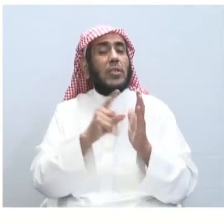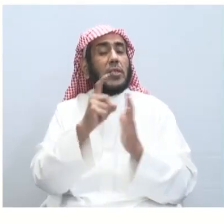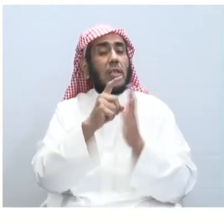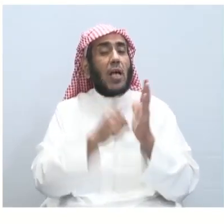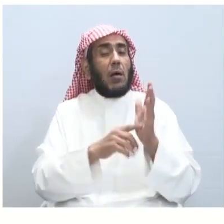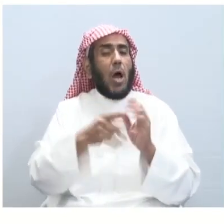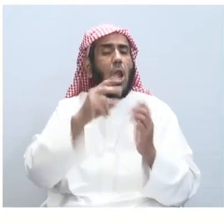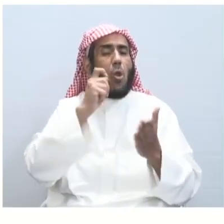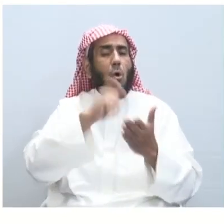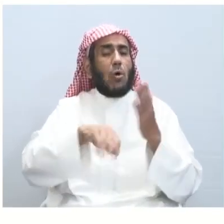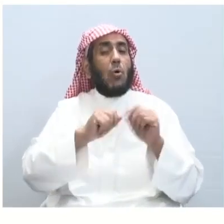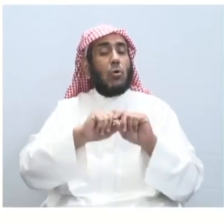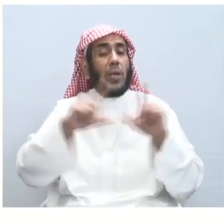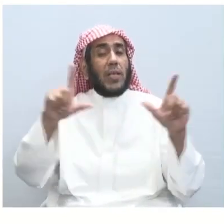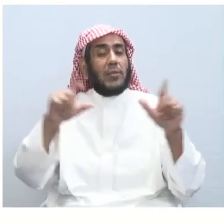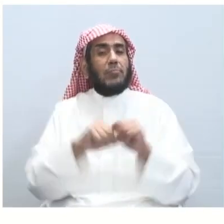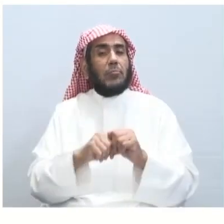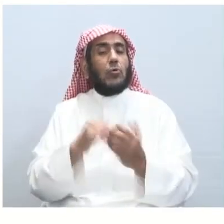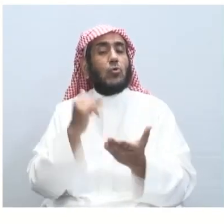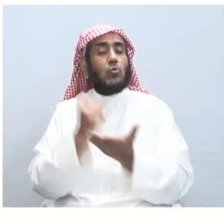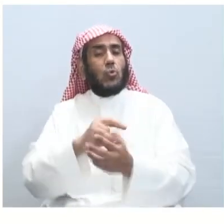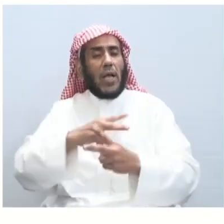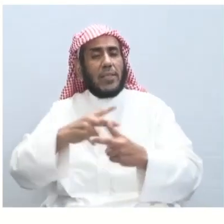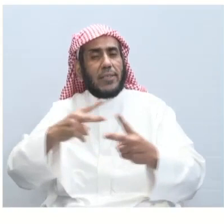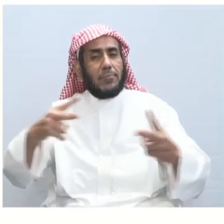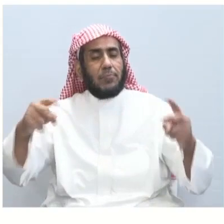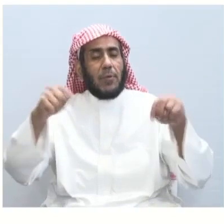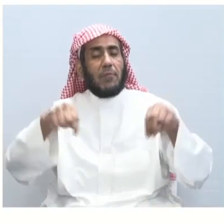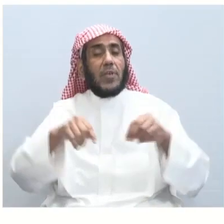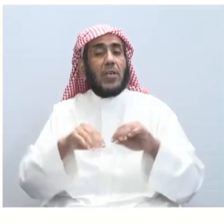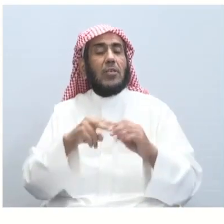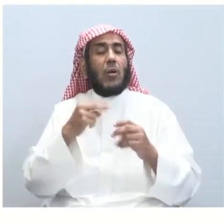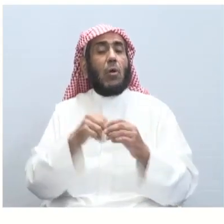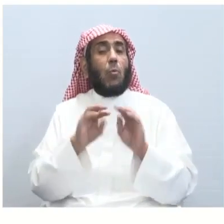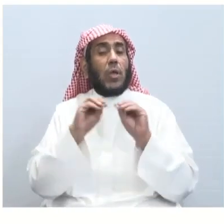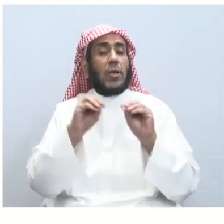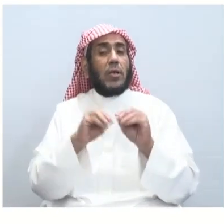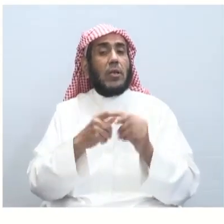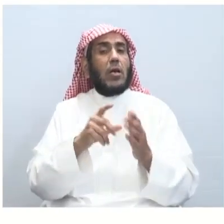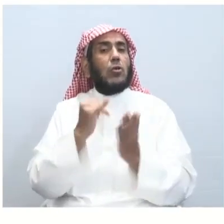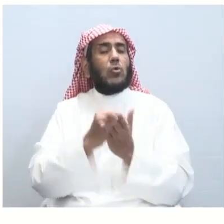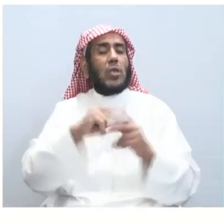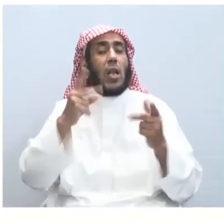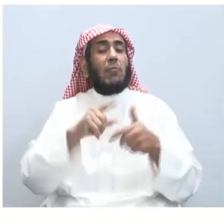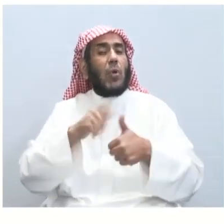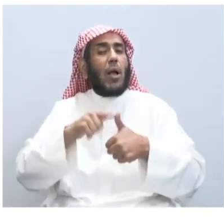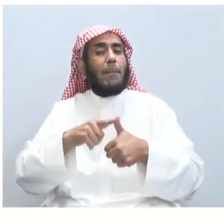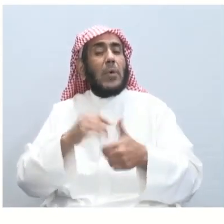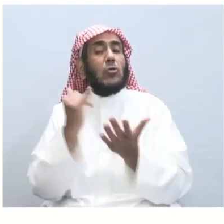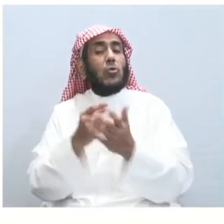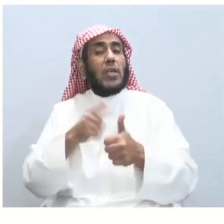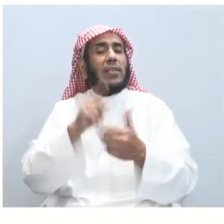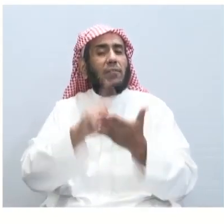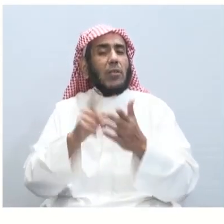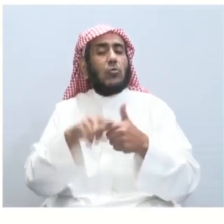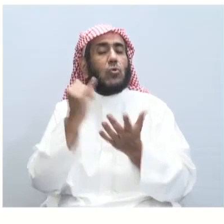الحكم فيها وتبين السلطات في الدوله وذكرنا ان السلطات العامه في الدوله هي سلطه